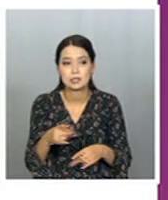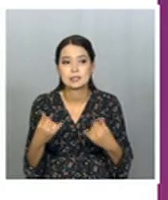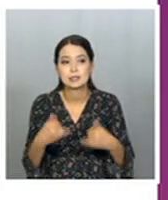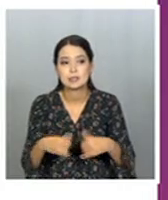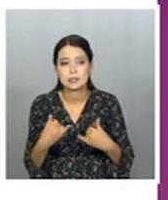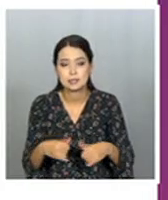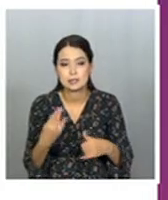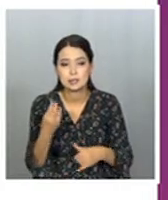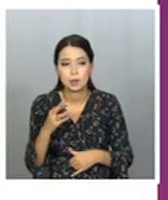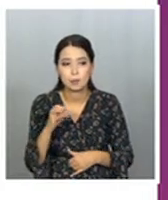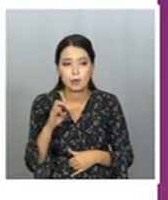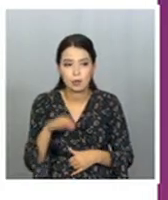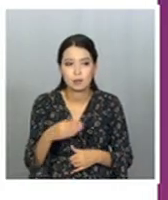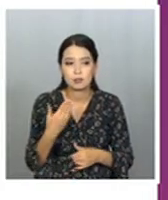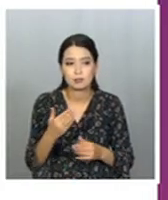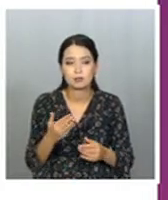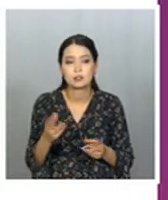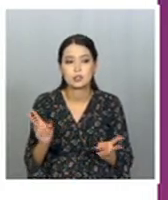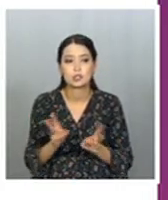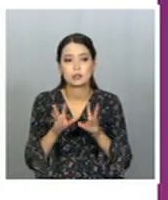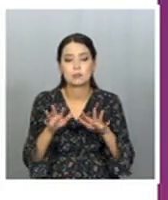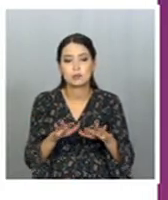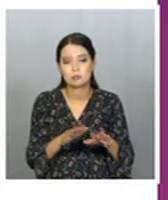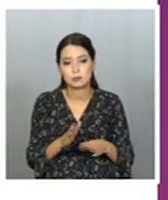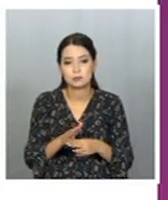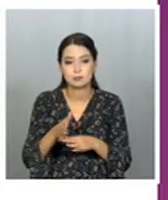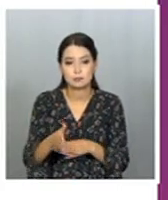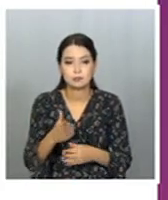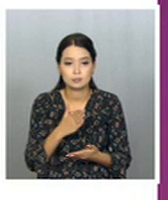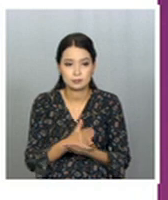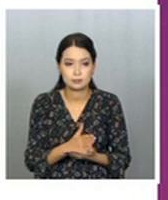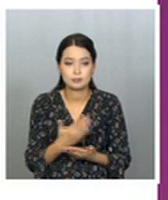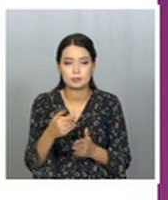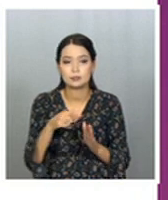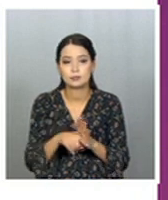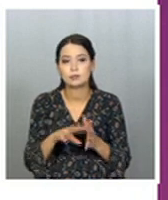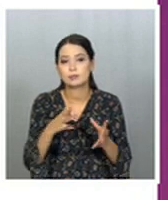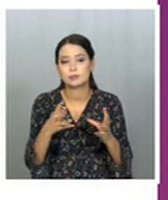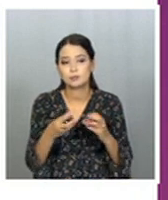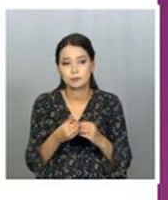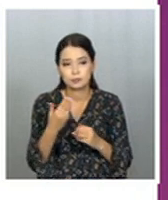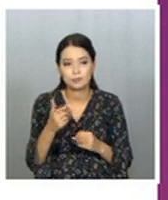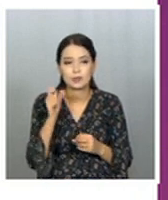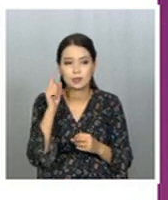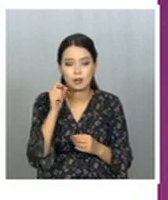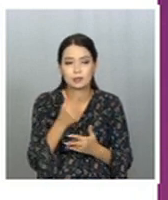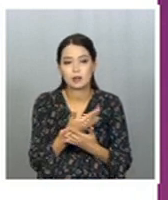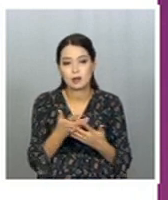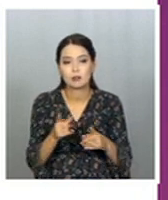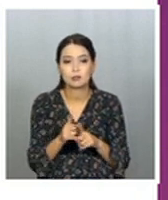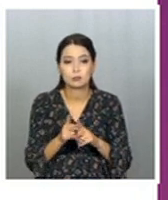қалдықтары барады. Ауыр металдар металлургиясы мен бағалы металдар алтын мен күміс өнеркәсібі тығыз